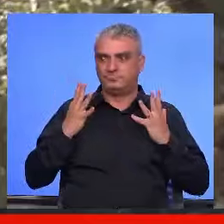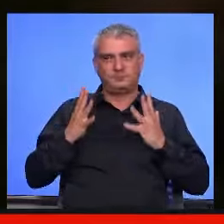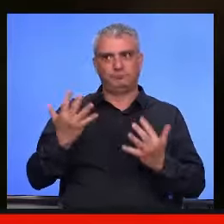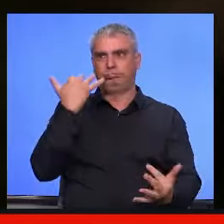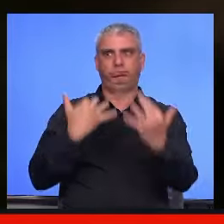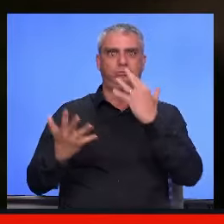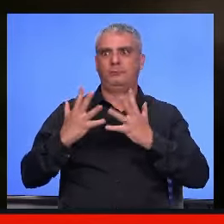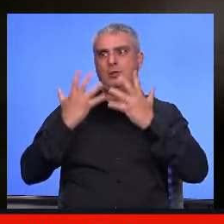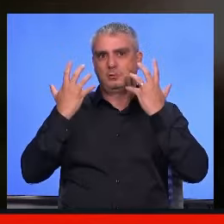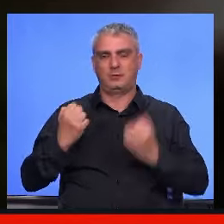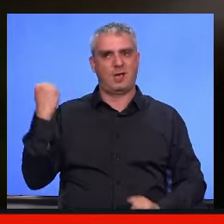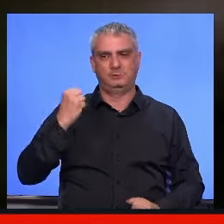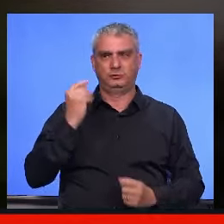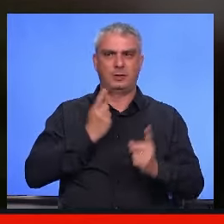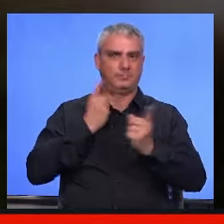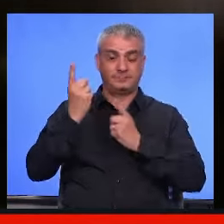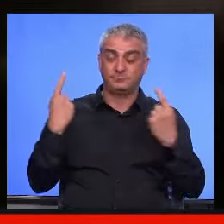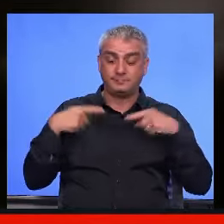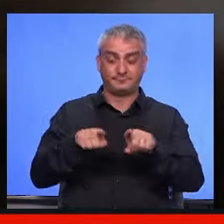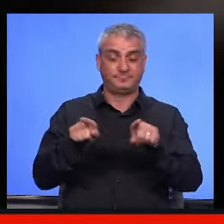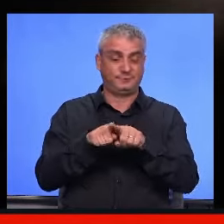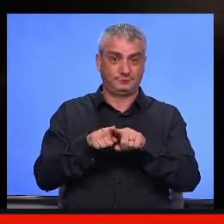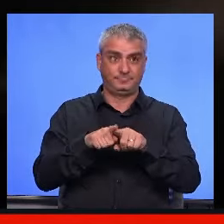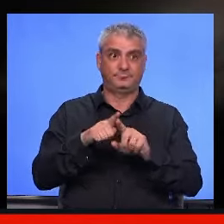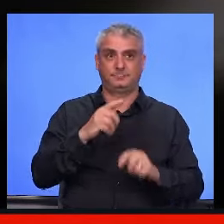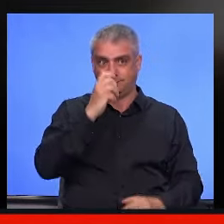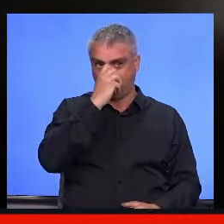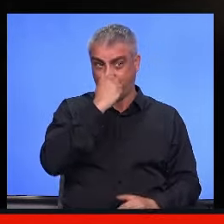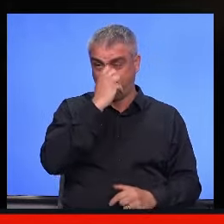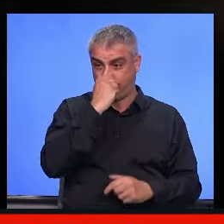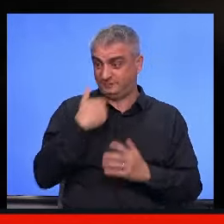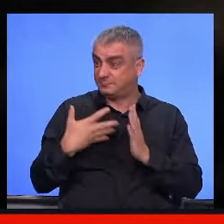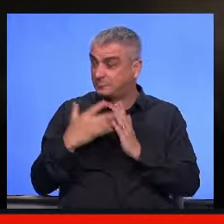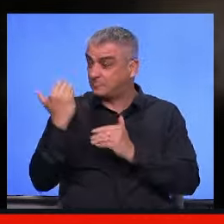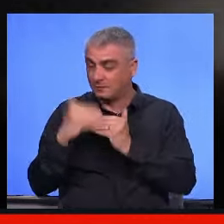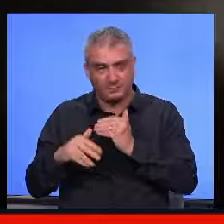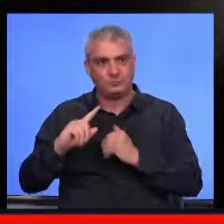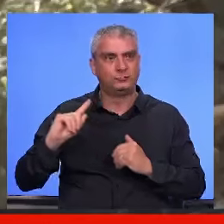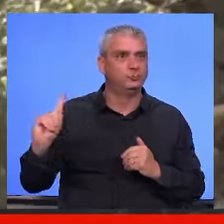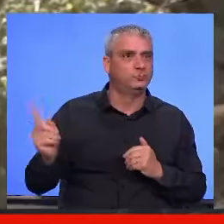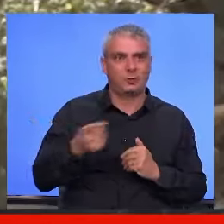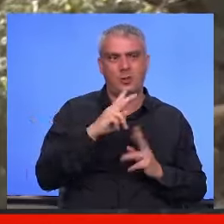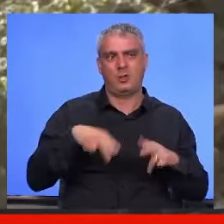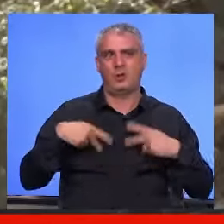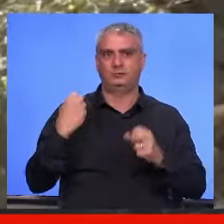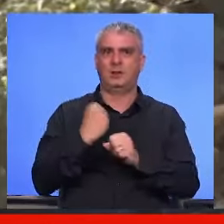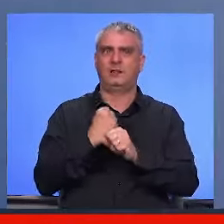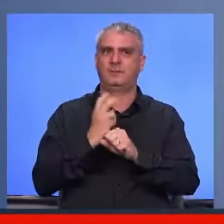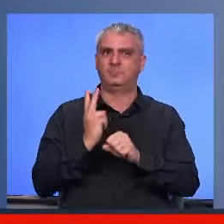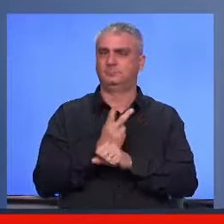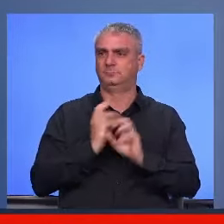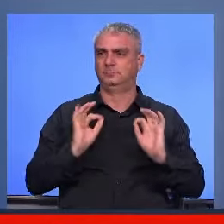חזקה של פגזים בו זמנית, ווידאנו שאיך שנגמרה, שכל המערכות חוזרות לתפקד בצורה